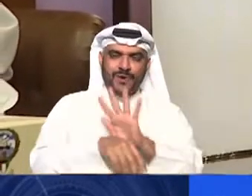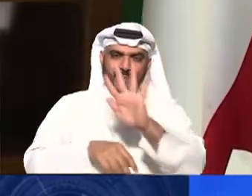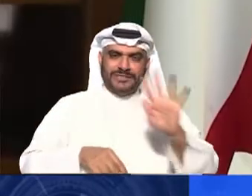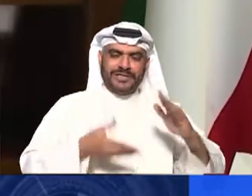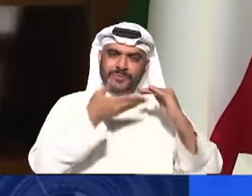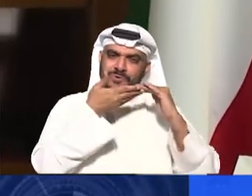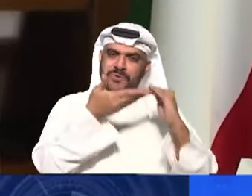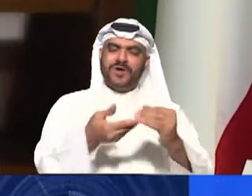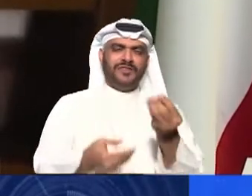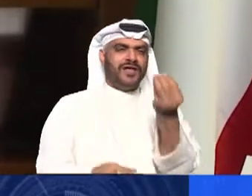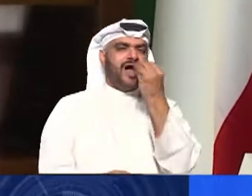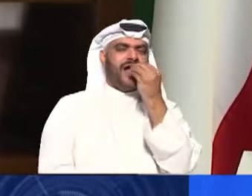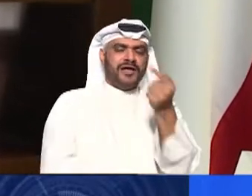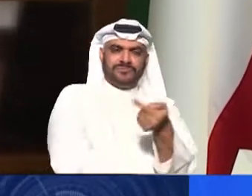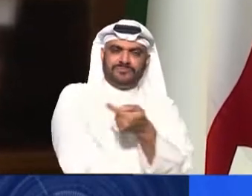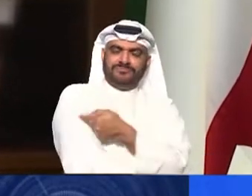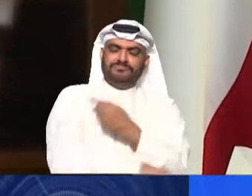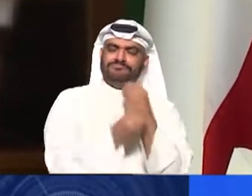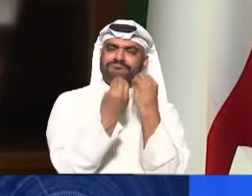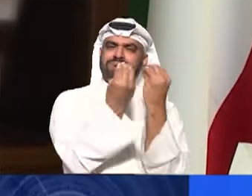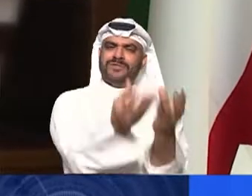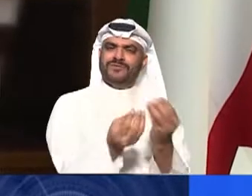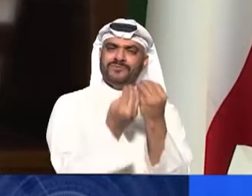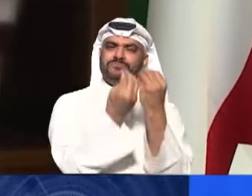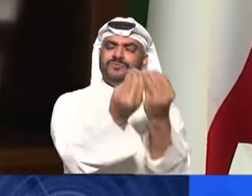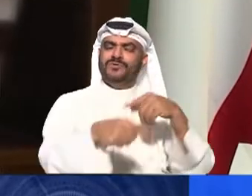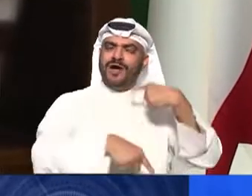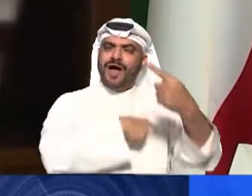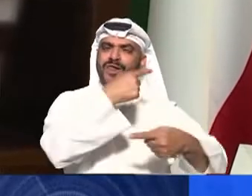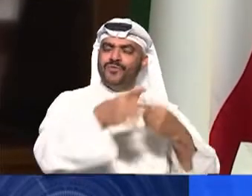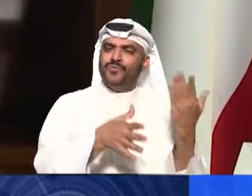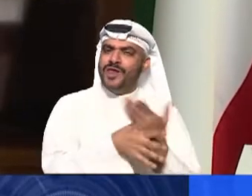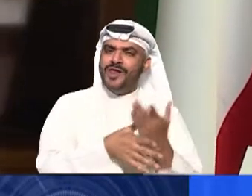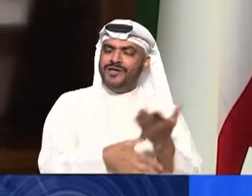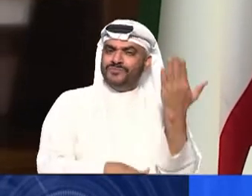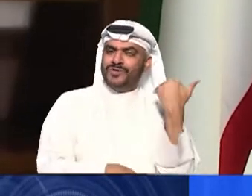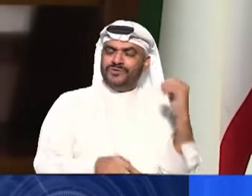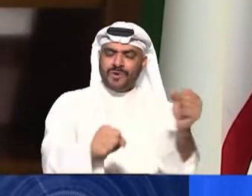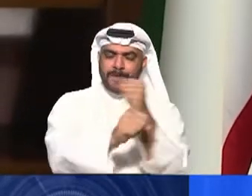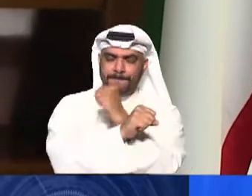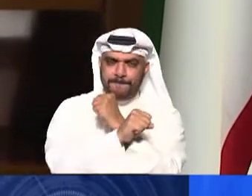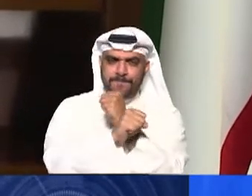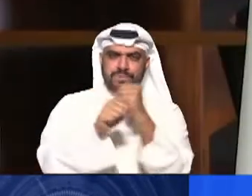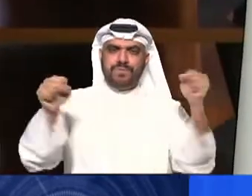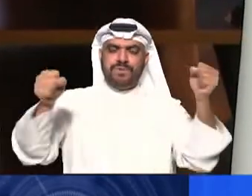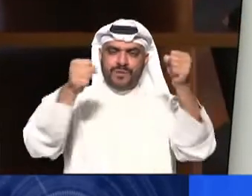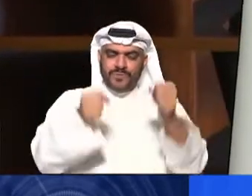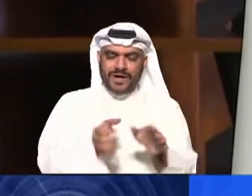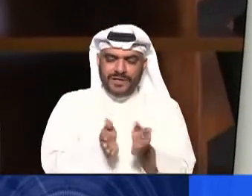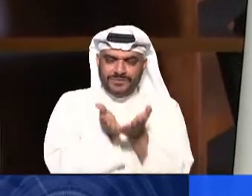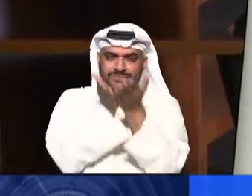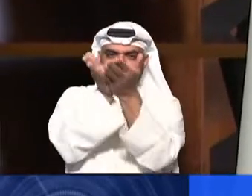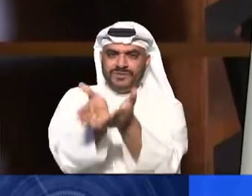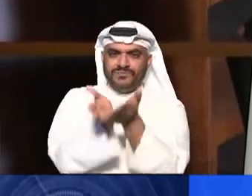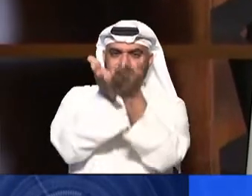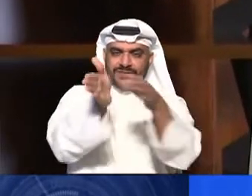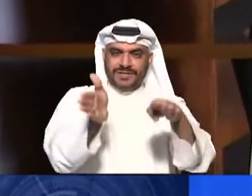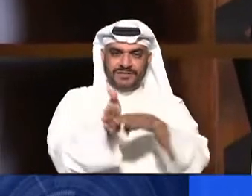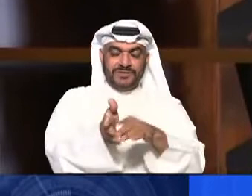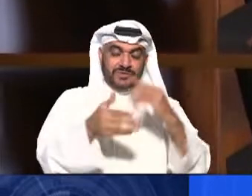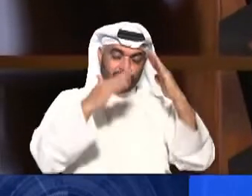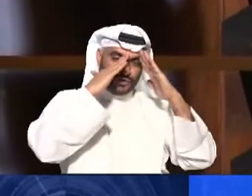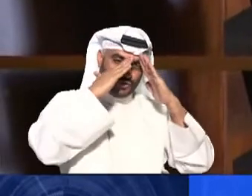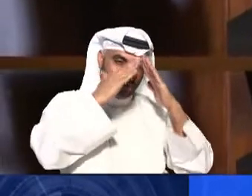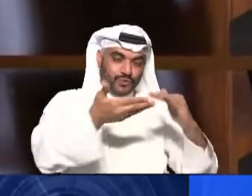مواجهة تداعيات الانفجار الضخم الذي تعرض له مرفأ بيروت في 4 أغسطس الجاري، وأشاد بمساهمة الصندوق